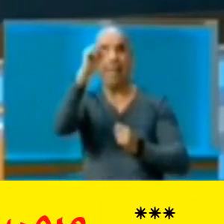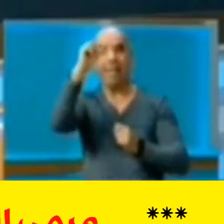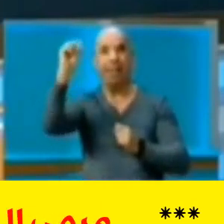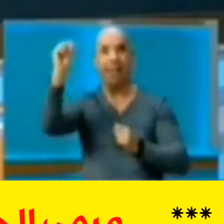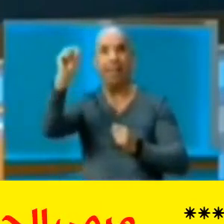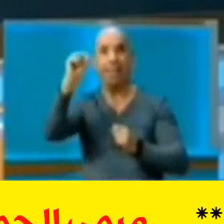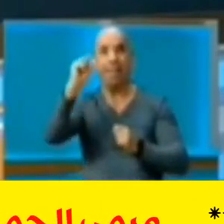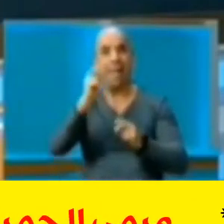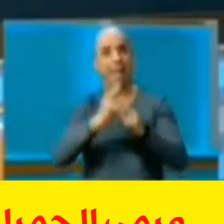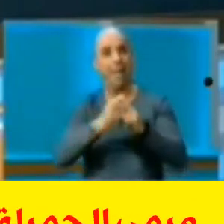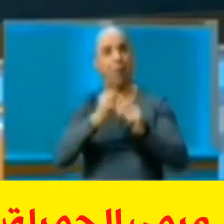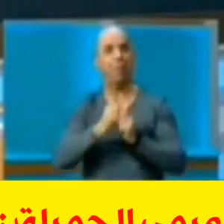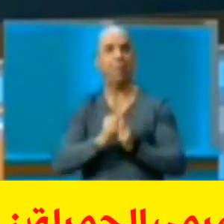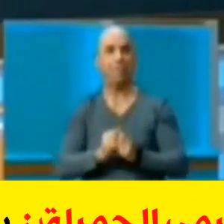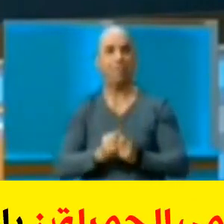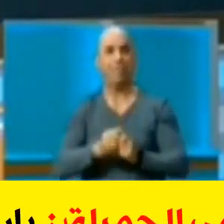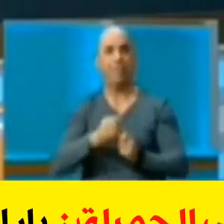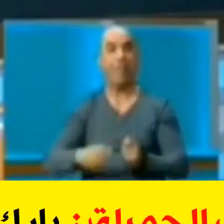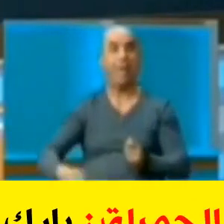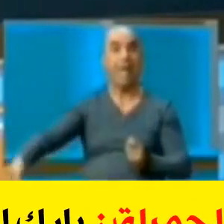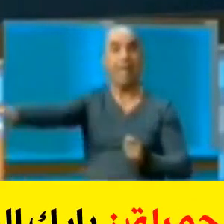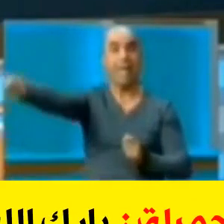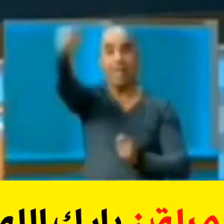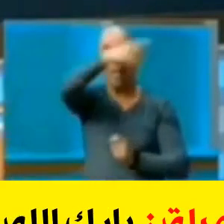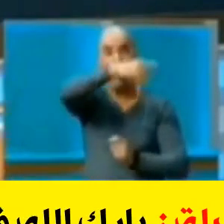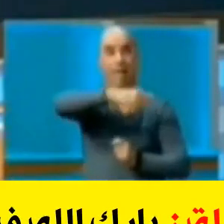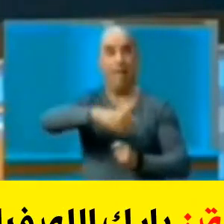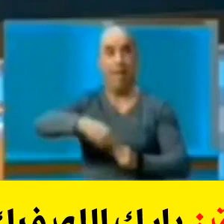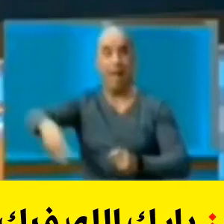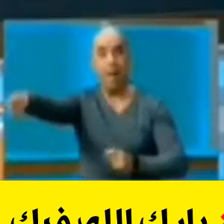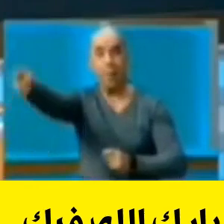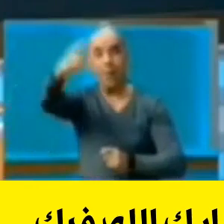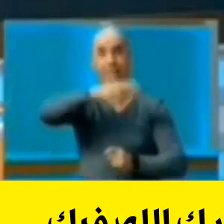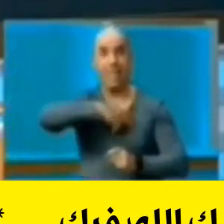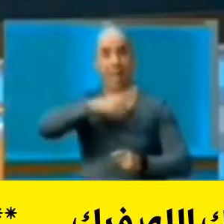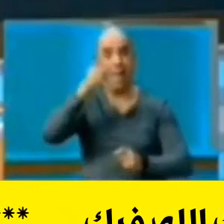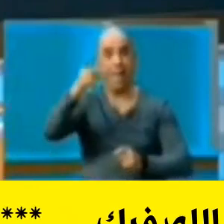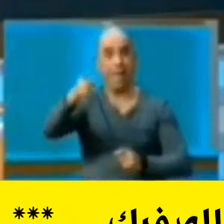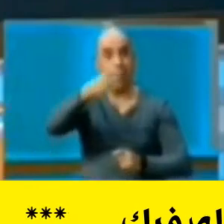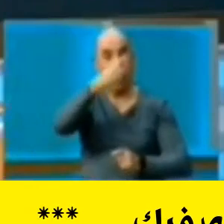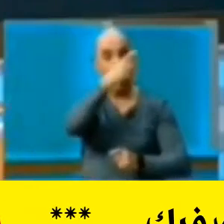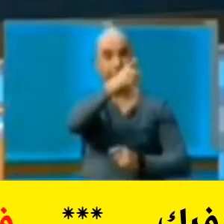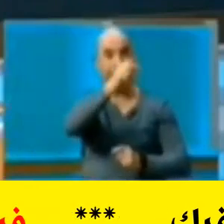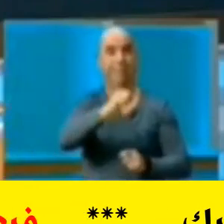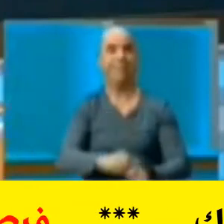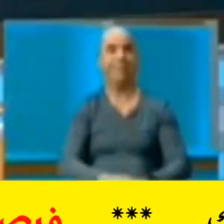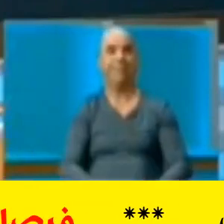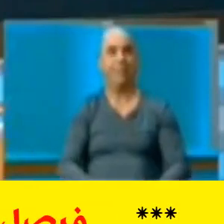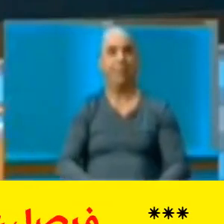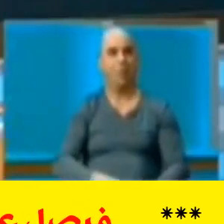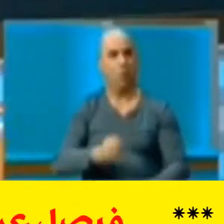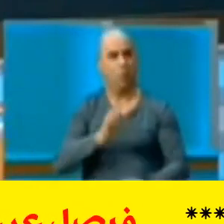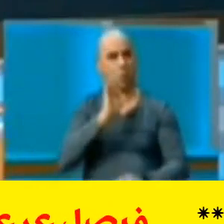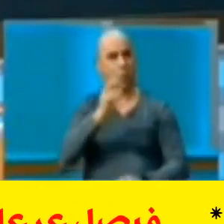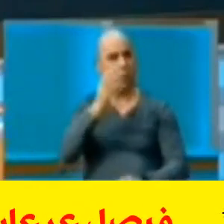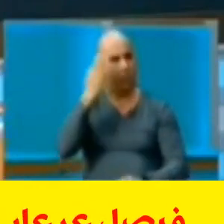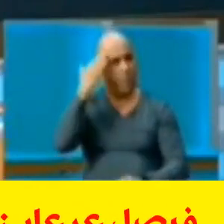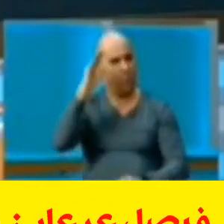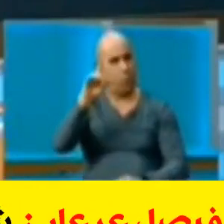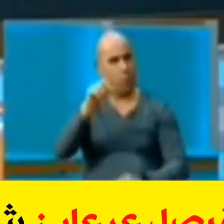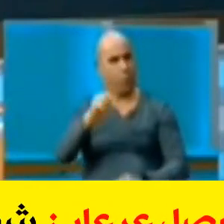الكلمات أو الأسماء: الذين، اللواتي، الذي، والتي. أكيد عرفتموها، إنها